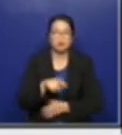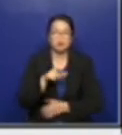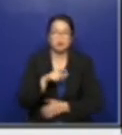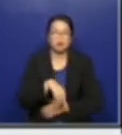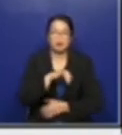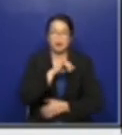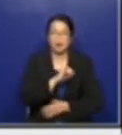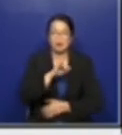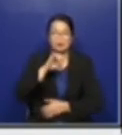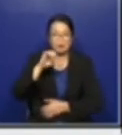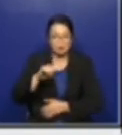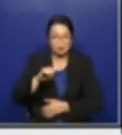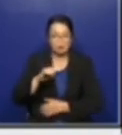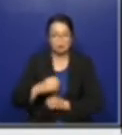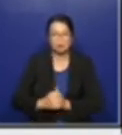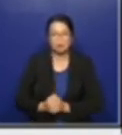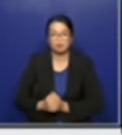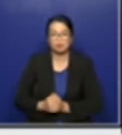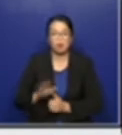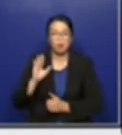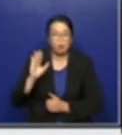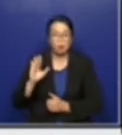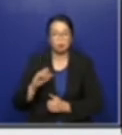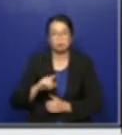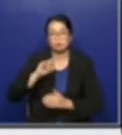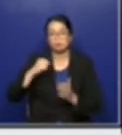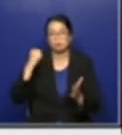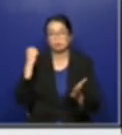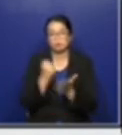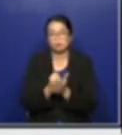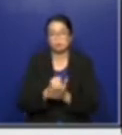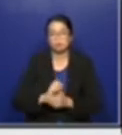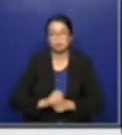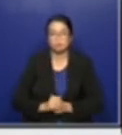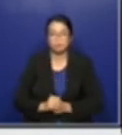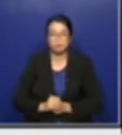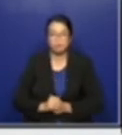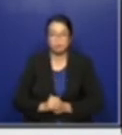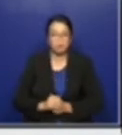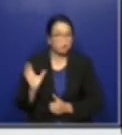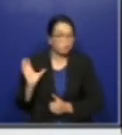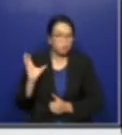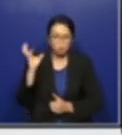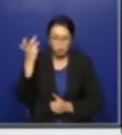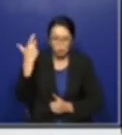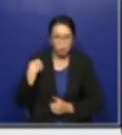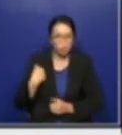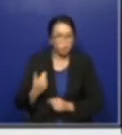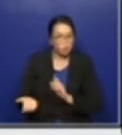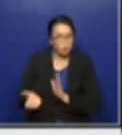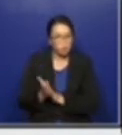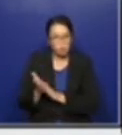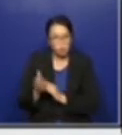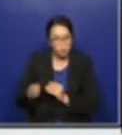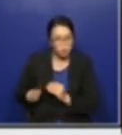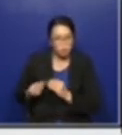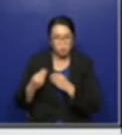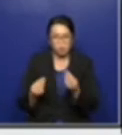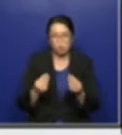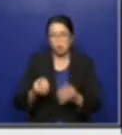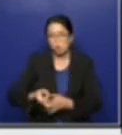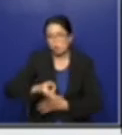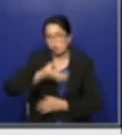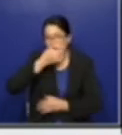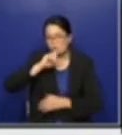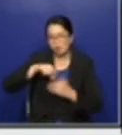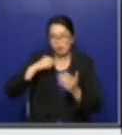EIE นี่นะ International Education เขาทั่วโลกเขายกย่องส่งเสริมการประกอบวิชาชี